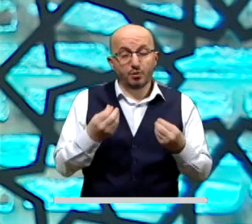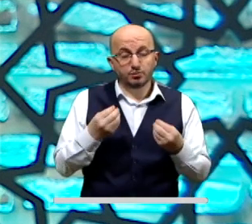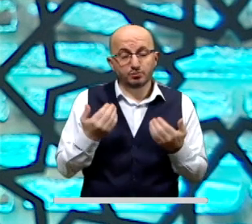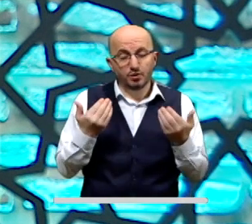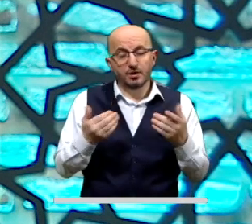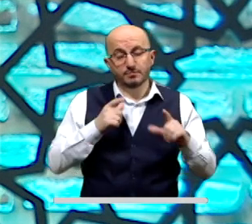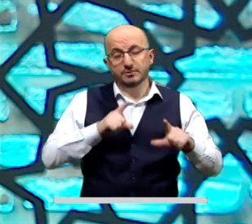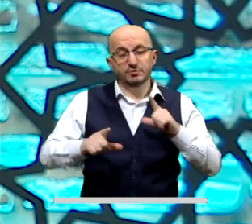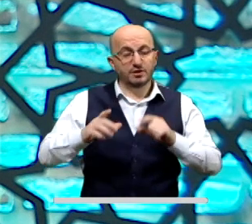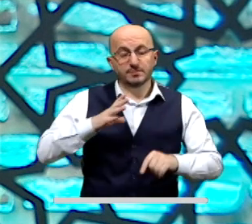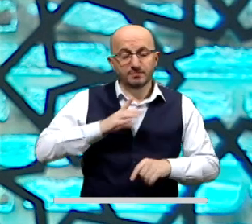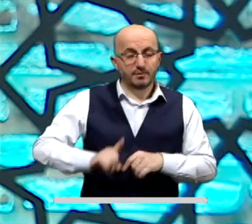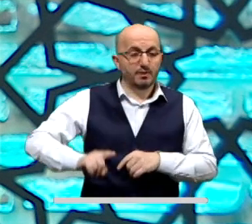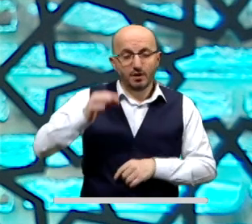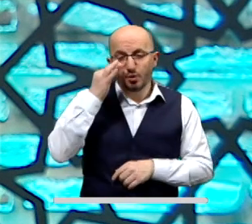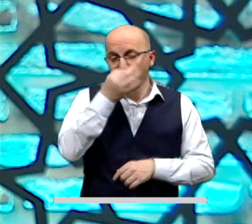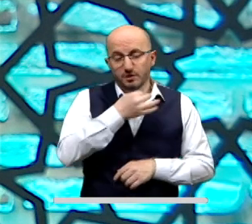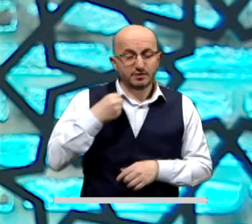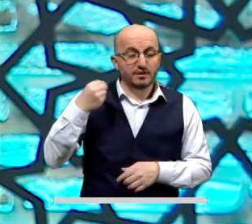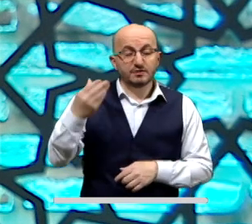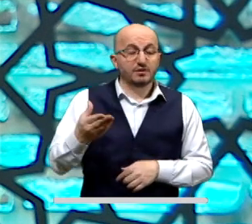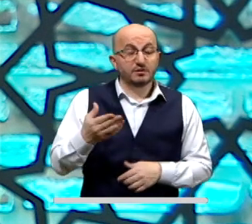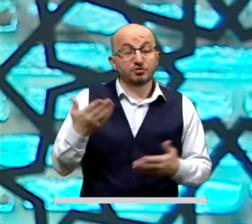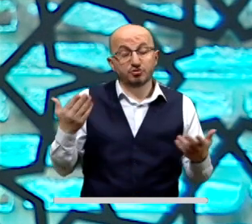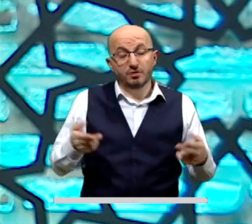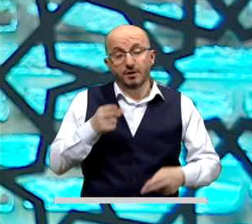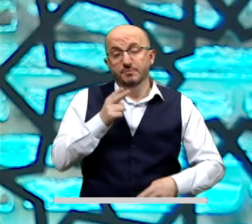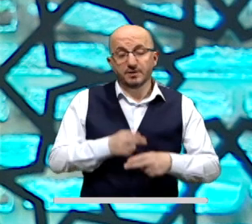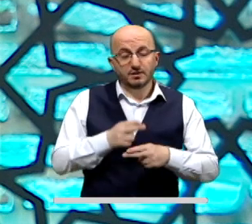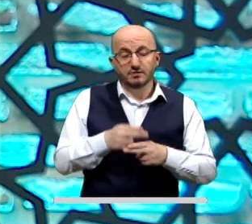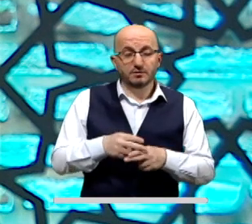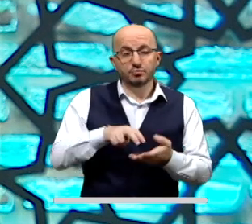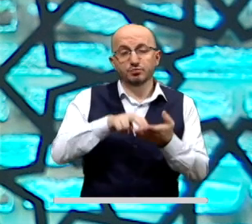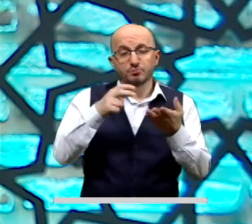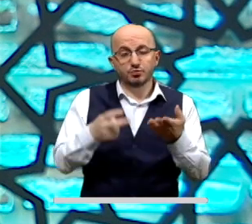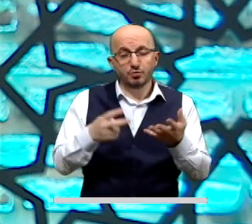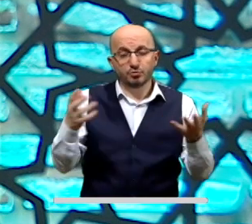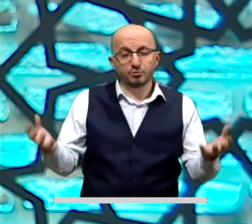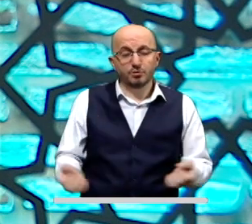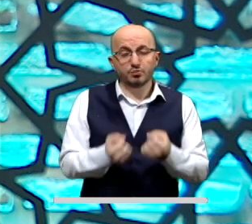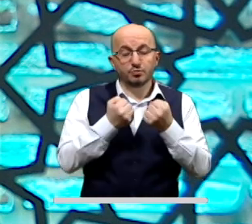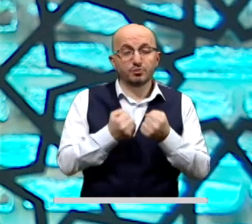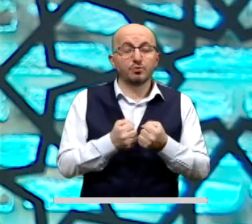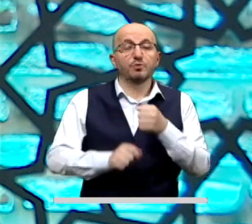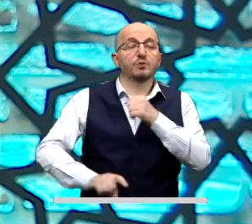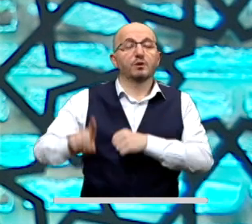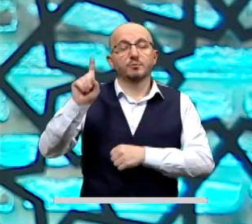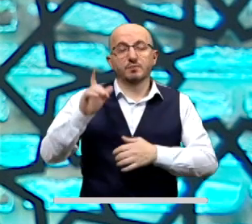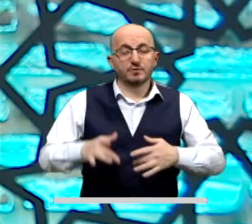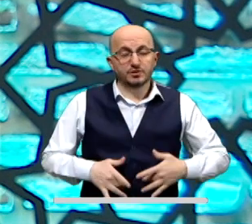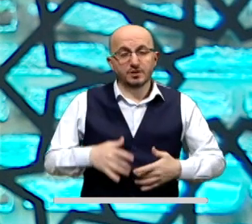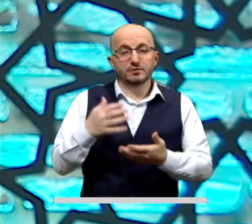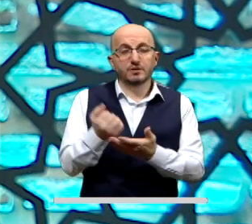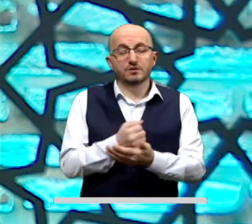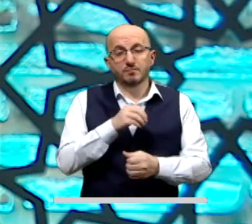Amin Rabbim kolaylıklar ihsan etsin İnşallah bir an evvel içine düşmüş olduğu bu durumdan kurtulur ve rabbinin rızasını